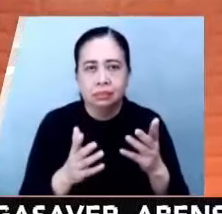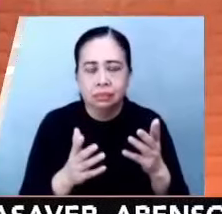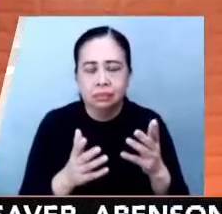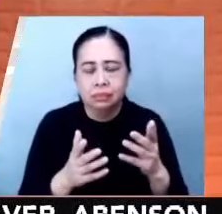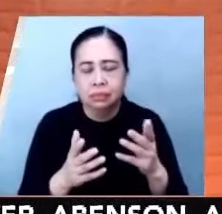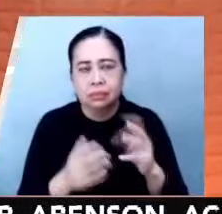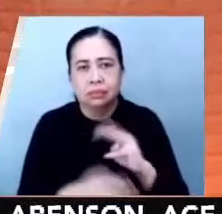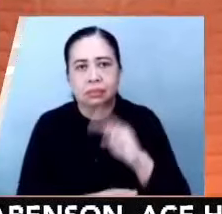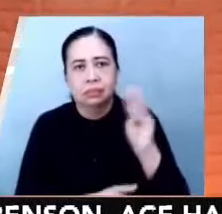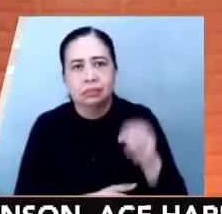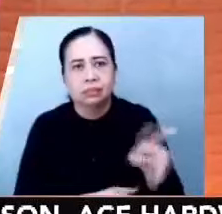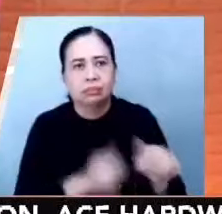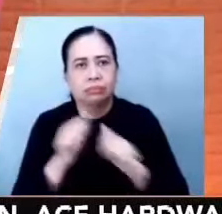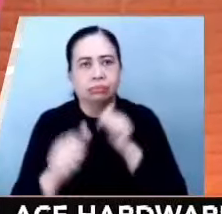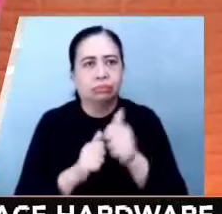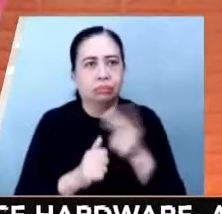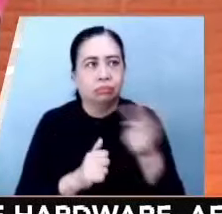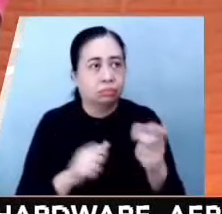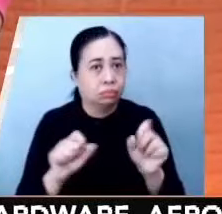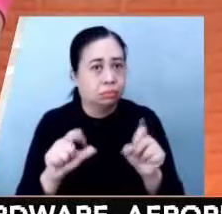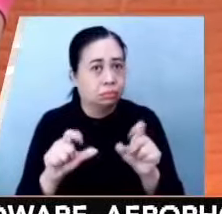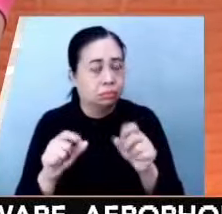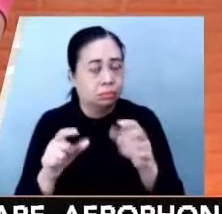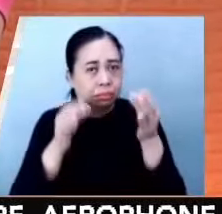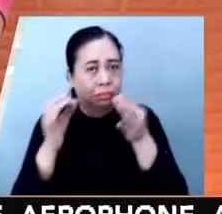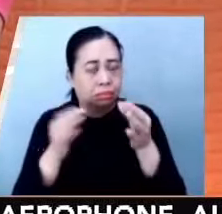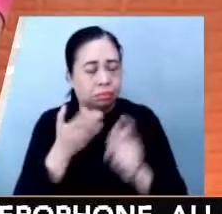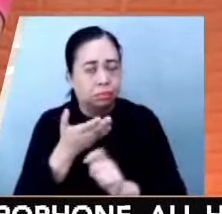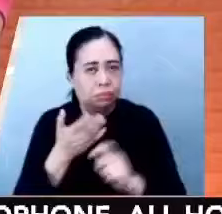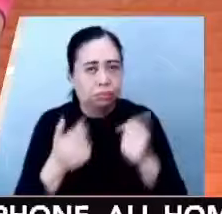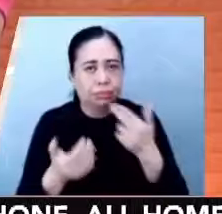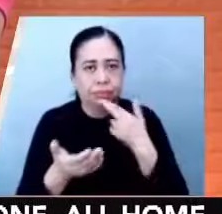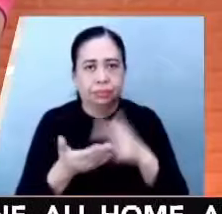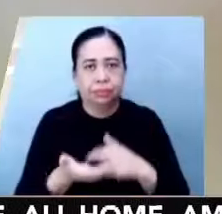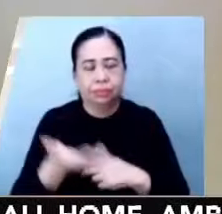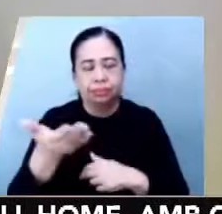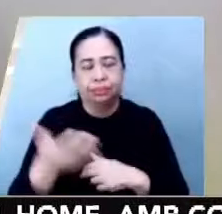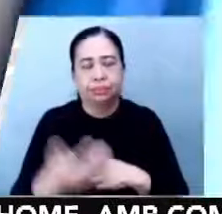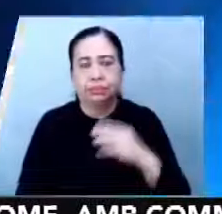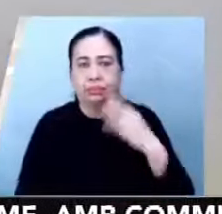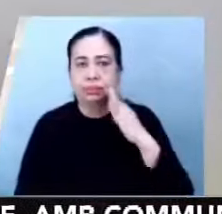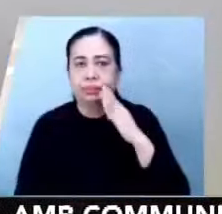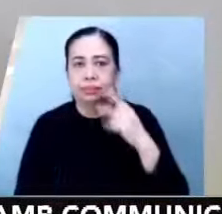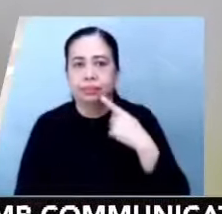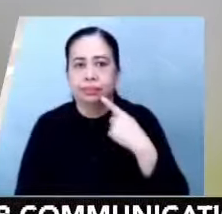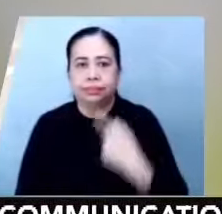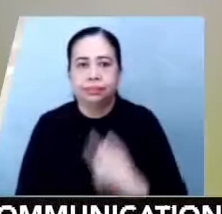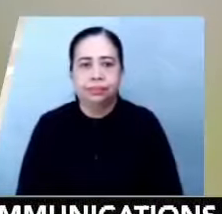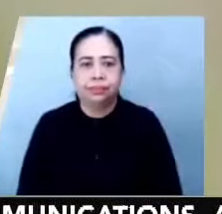ng dalawa na nagbebenta sila ng droga. May unang balita si Bea Pinlak.